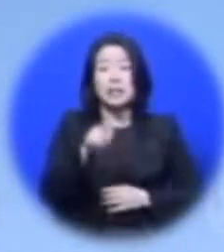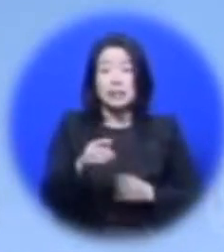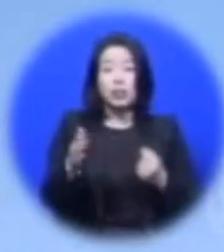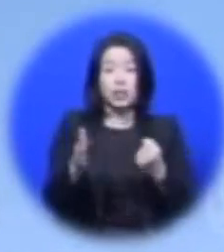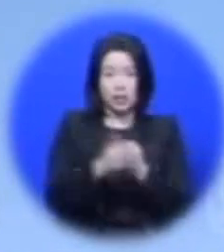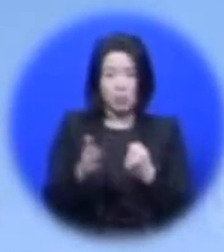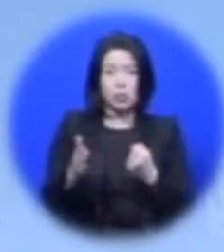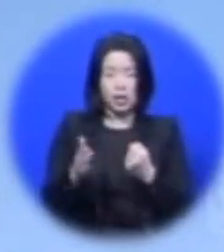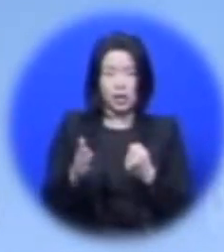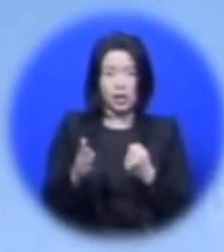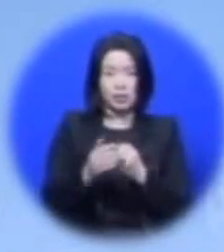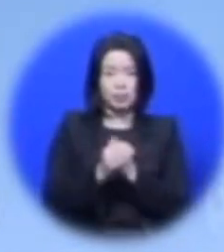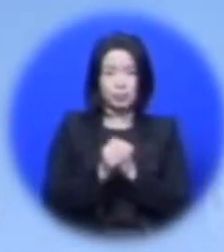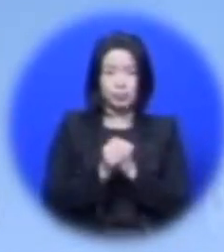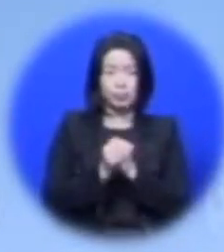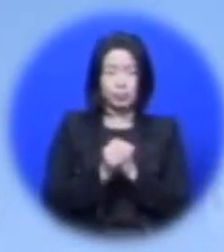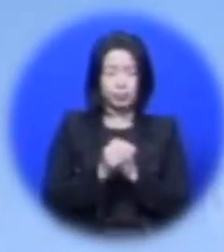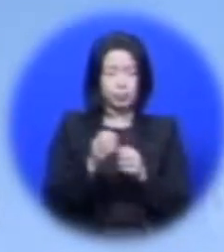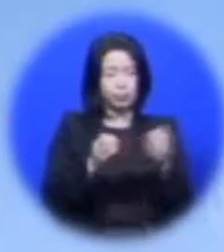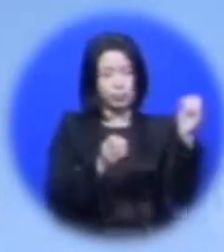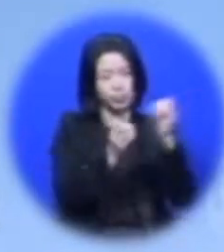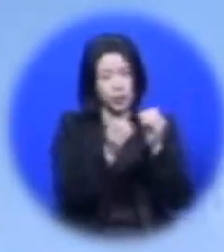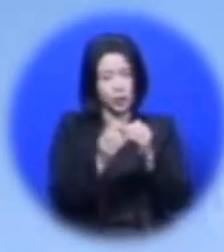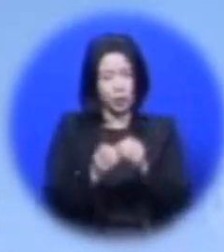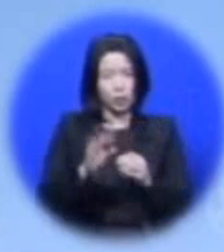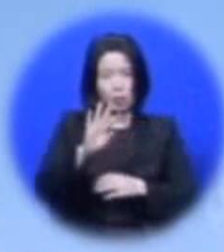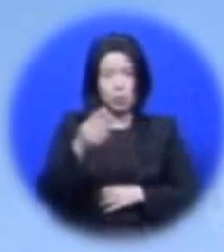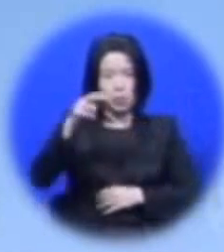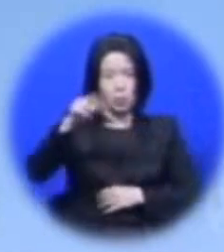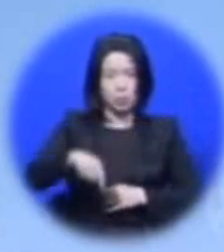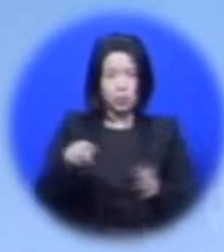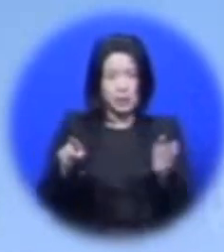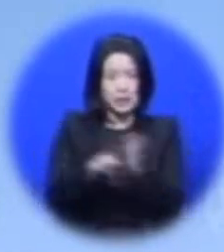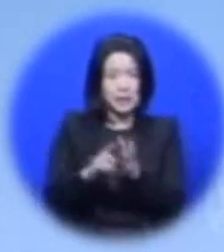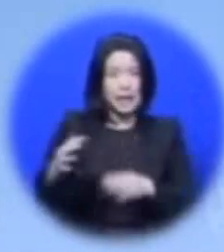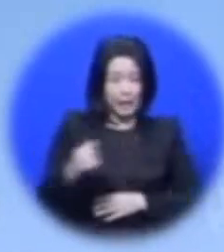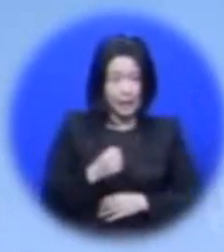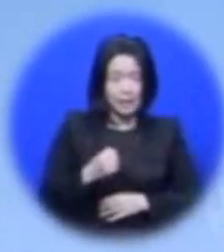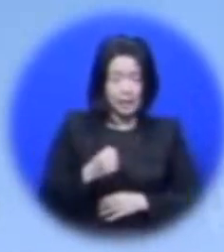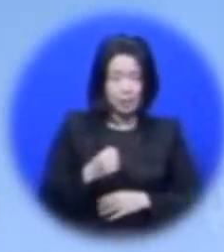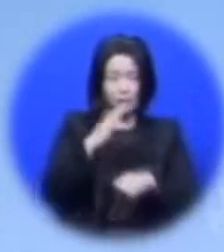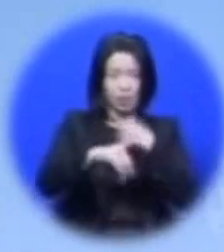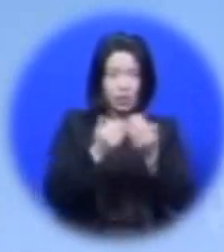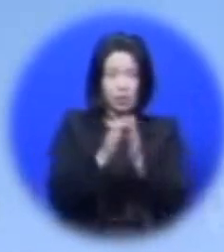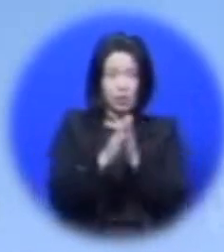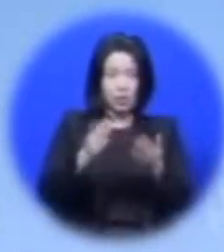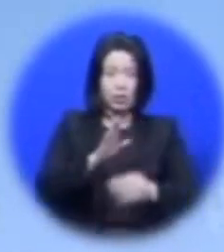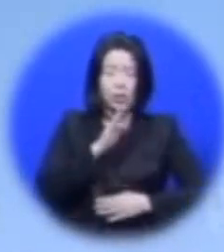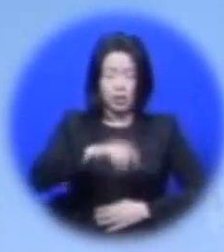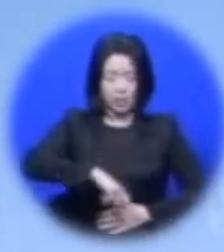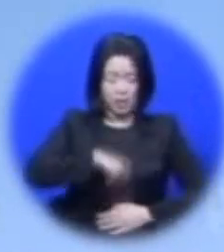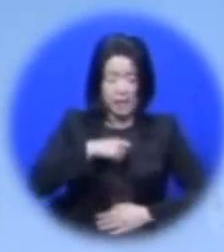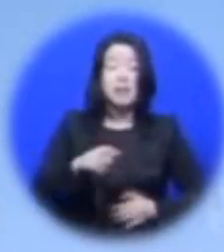때문에 정통 보수 신앙을 가지는 거, 성경의 진리를